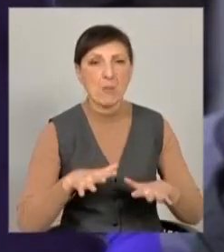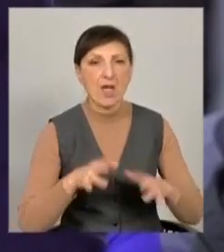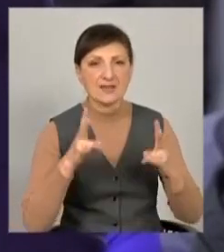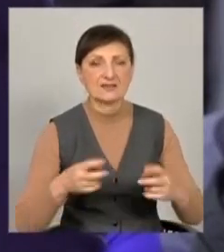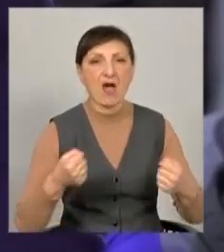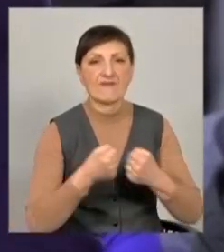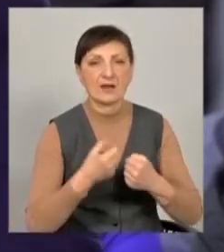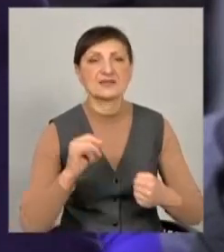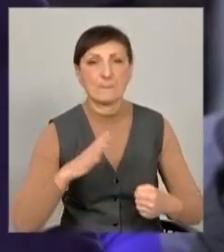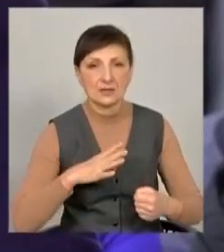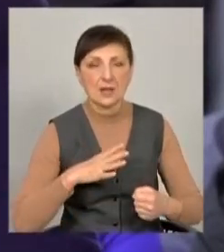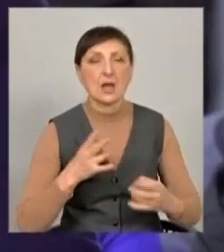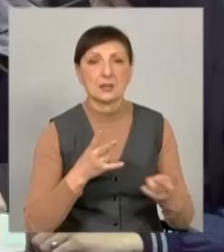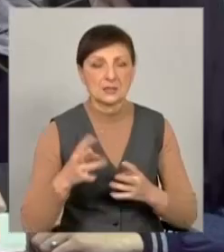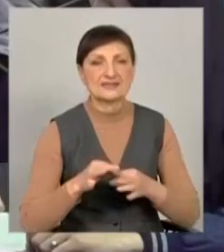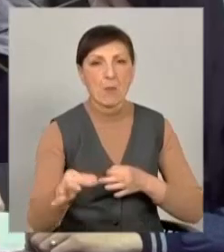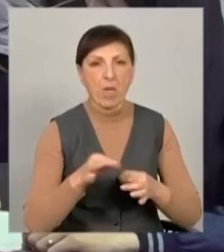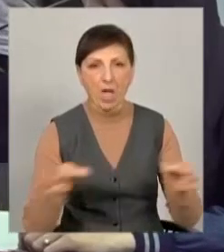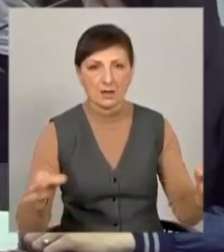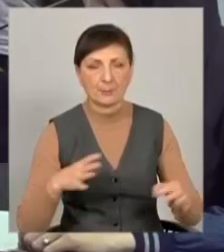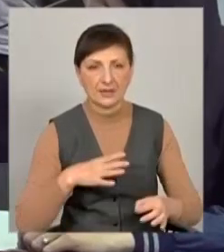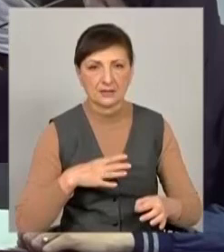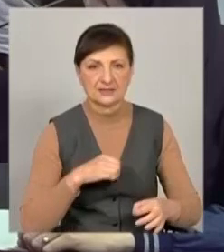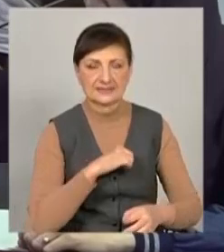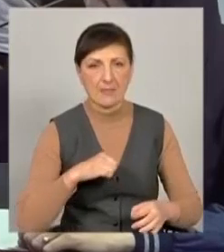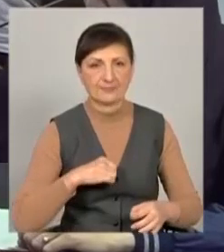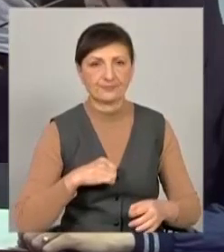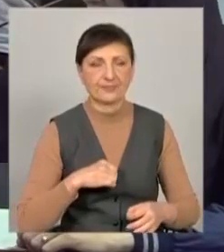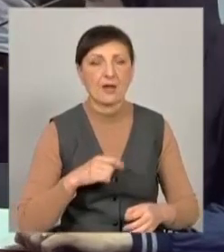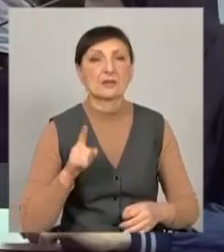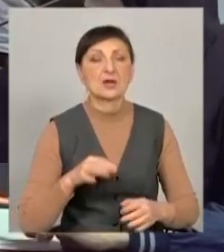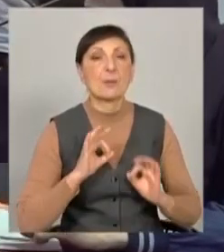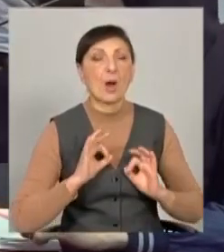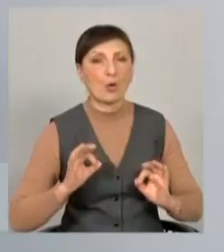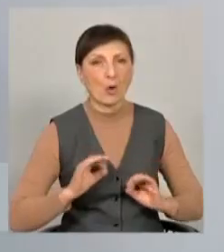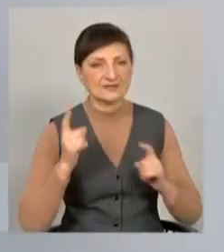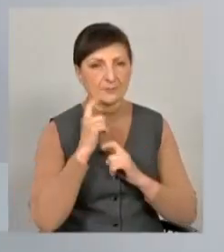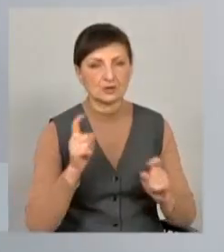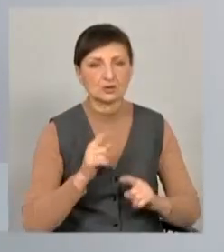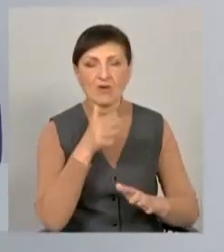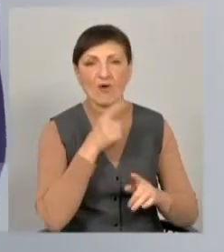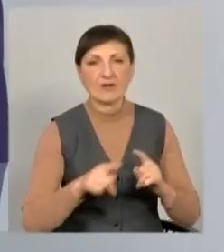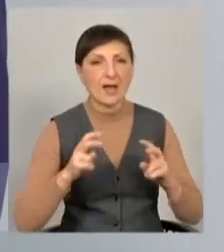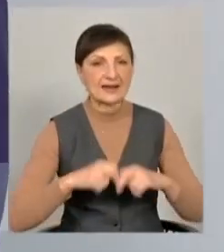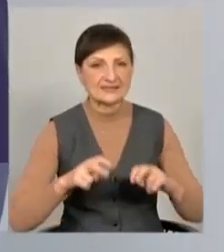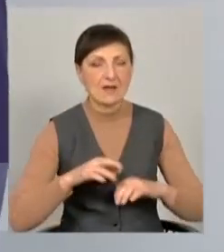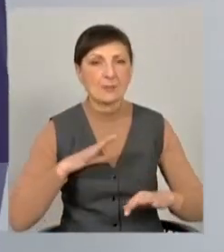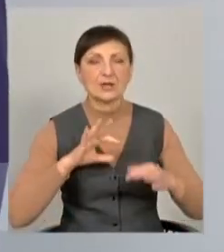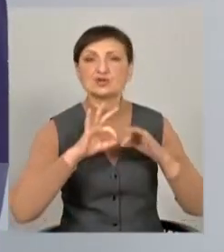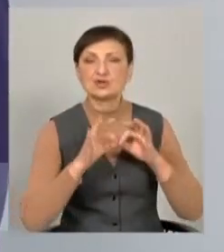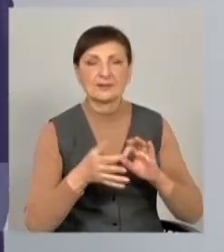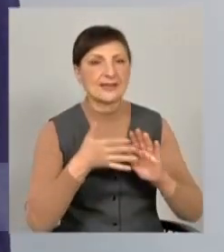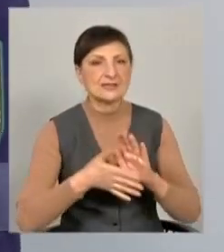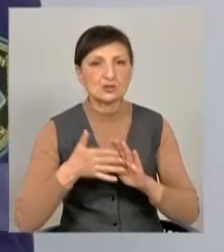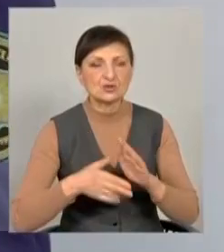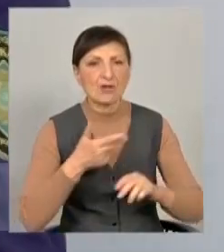где произвели необходимые замеры. В свою очередь прокуроры сообщили, что во время расследования были тщательно изучены